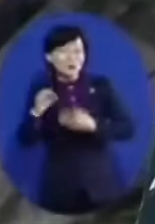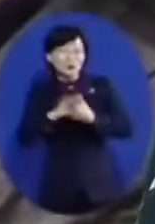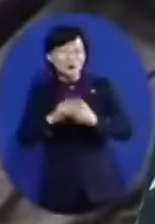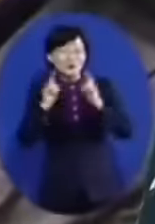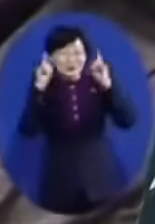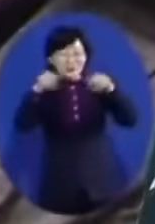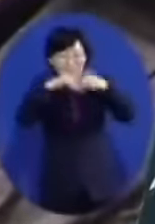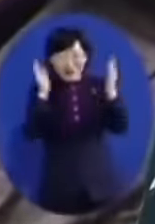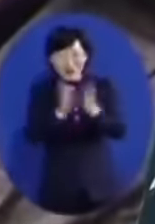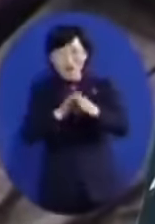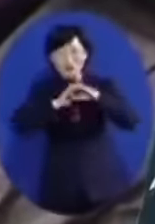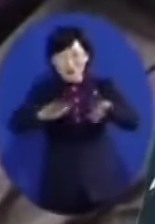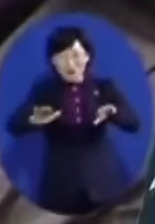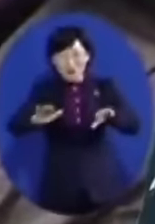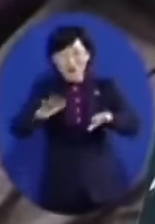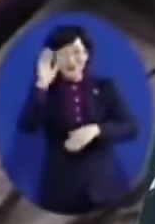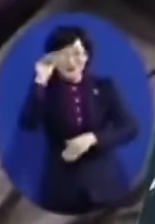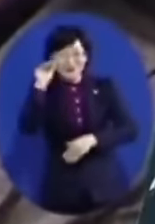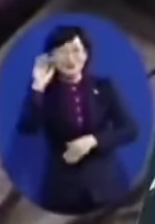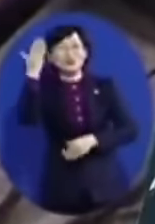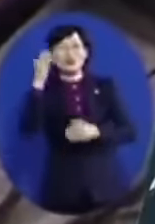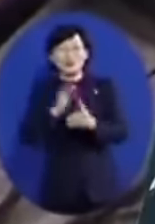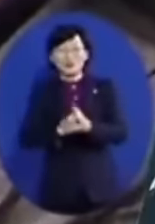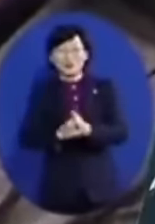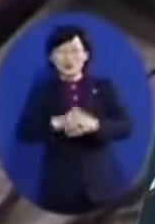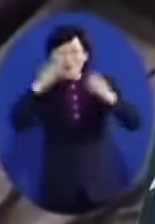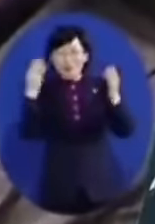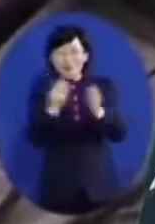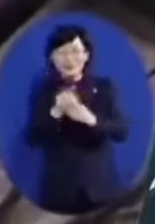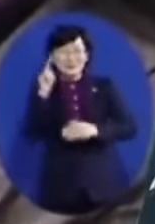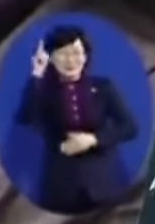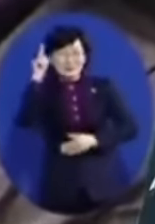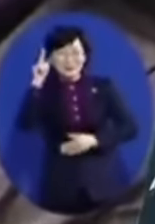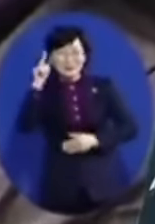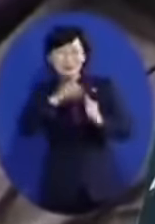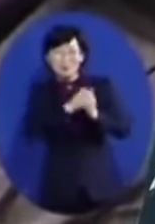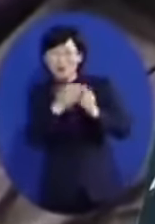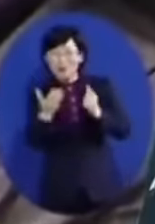굿바이, 완전히 스트레스에 해방될 수 있는 것입니다.